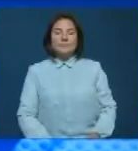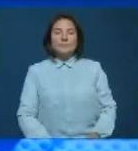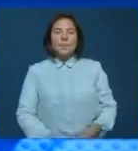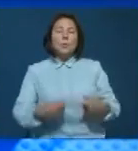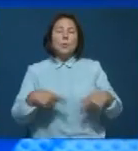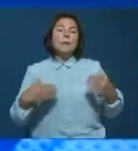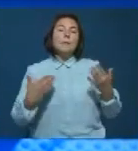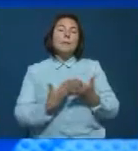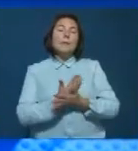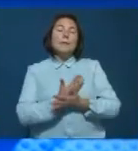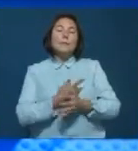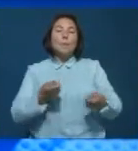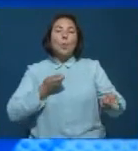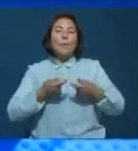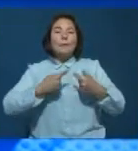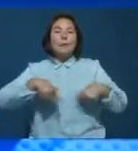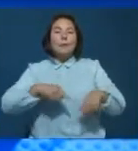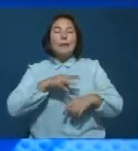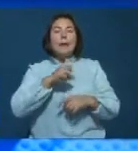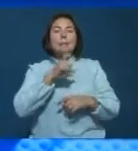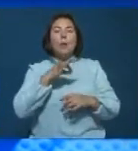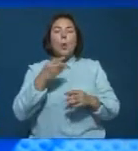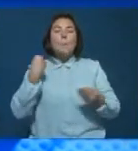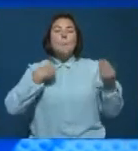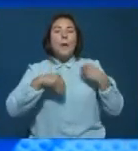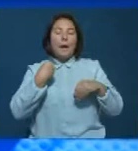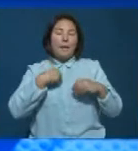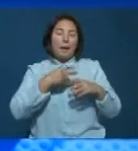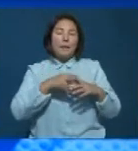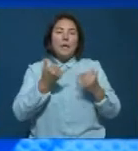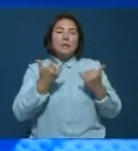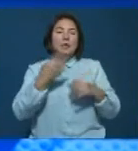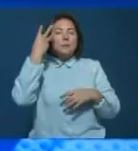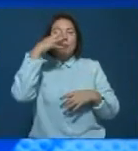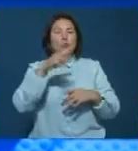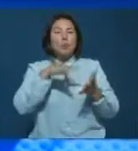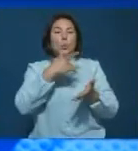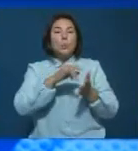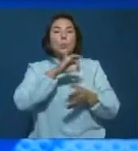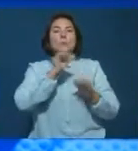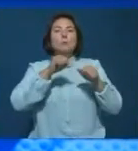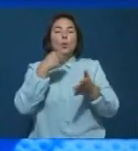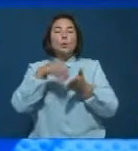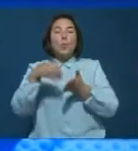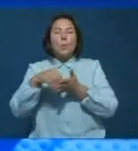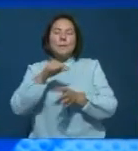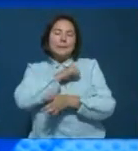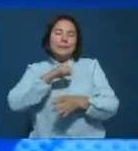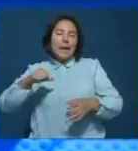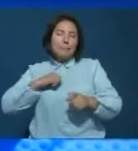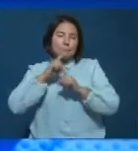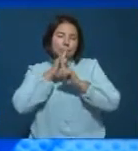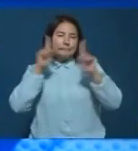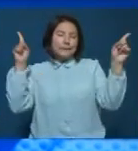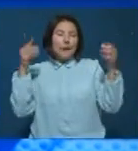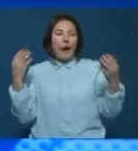И к другим новостям. Руководство компании «Талон Меха» расширяет свои границы. Теперь модницы из города Жанаузен смогут приобрести самые эксклюзивные